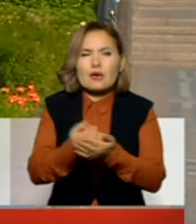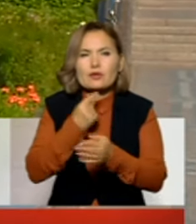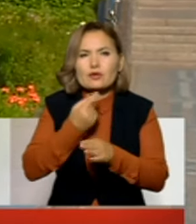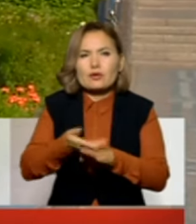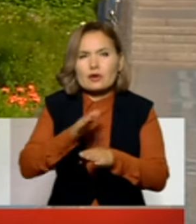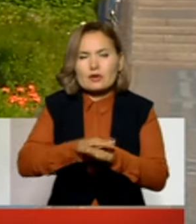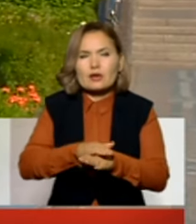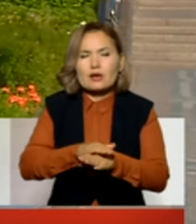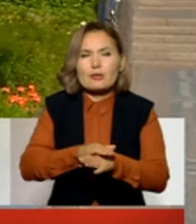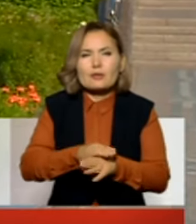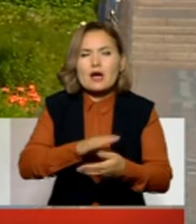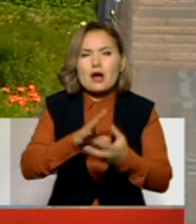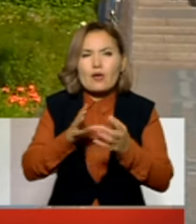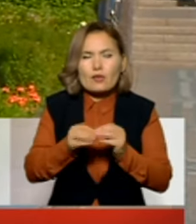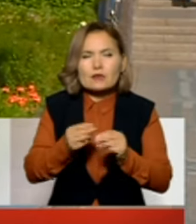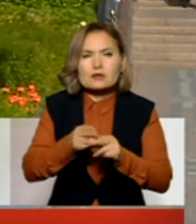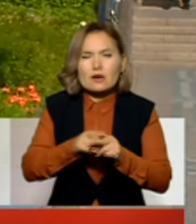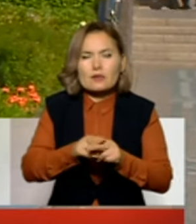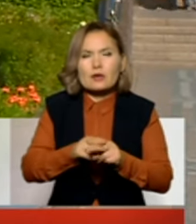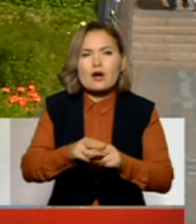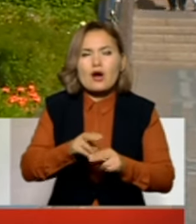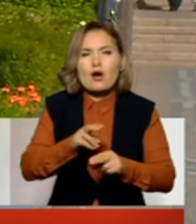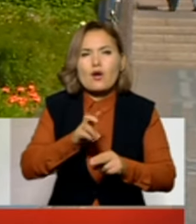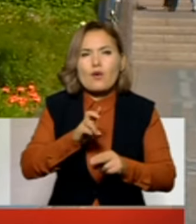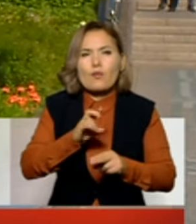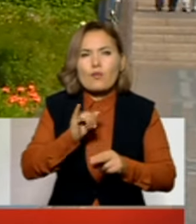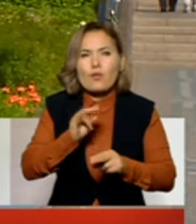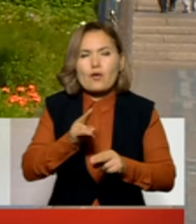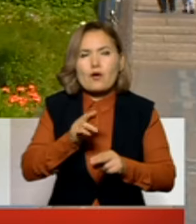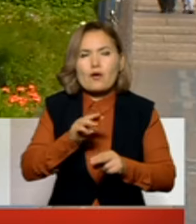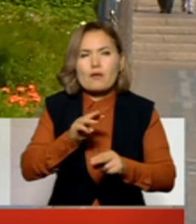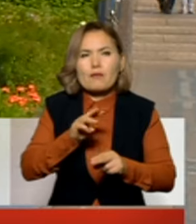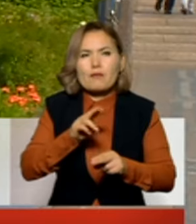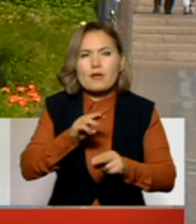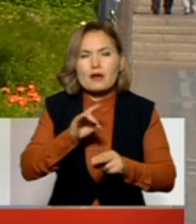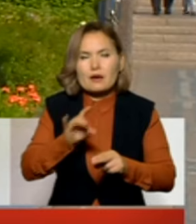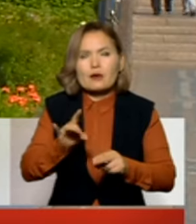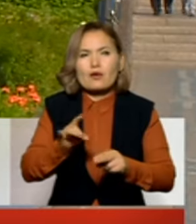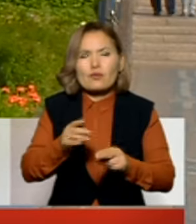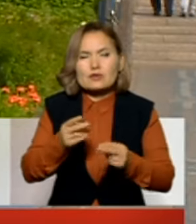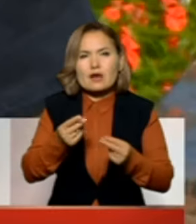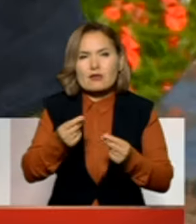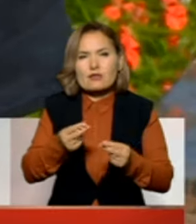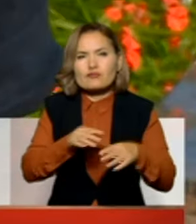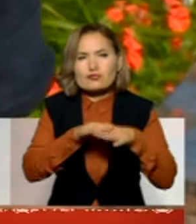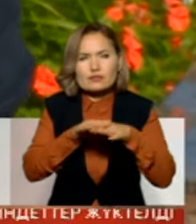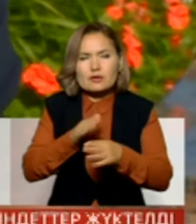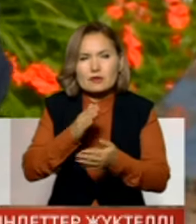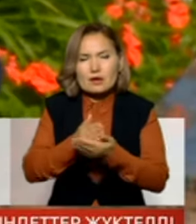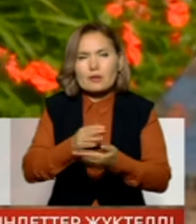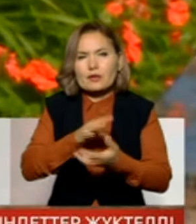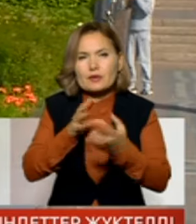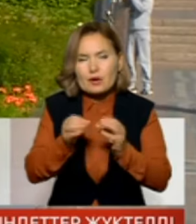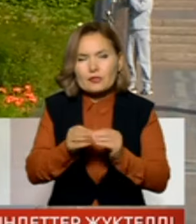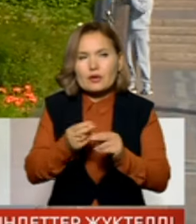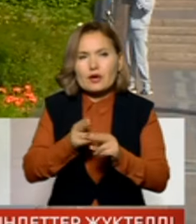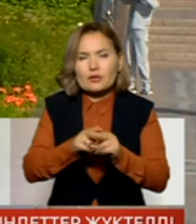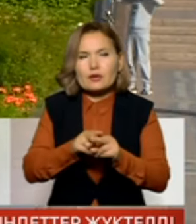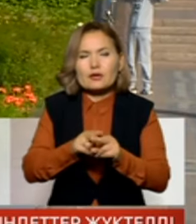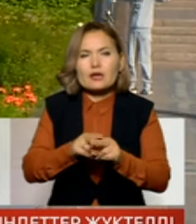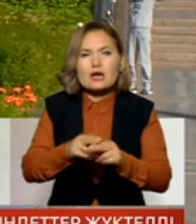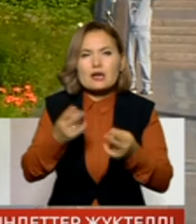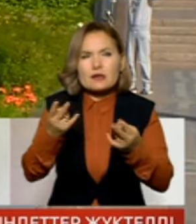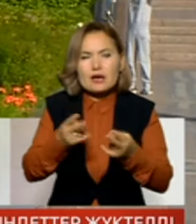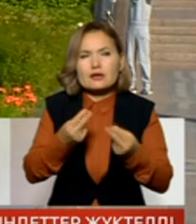букмекерлер, кеңселер демеушілік етіп жатыр. Оларға да көп шектеулер қойылып жатыр. Сондықтан кесіп түсу деген нәрсе болмау